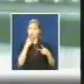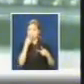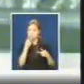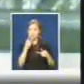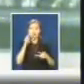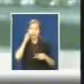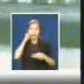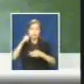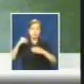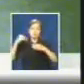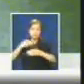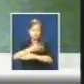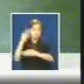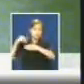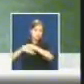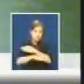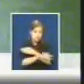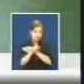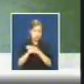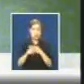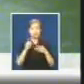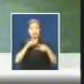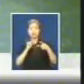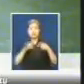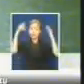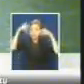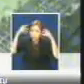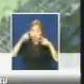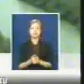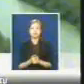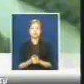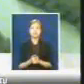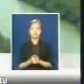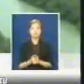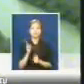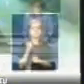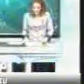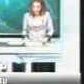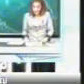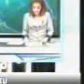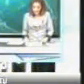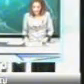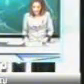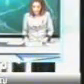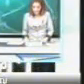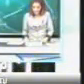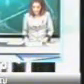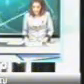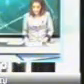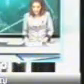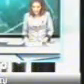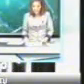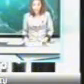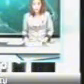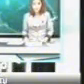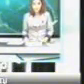ดทำแผนรายจังหวัดโดยดูน้ำท่วมทั้งหมดไม่ว่าจะเป็นน้ำในทุ่งน้ำฝนที่จะมาตามทางเขื่อนนะคะการระบายน้ำซึ่